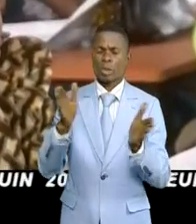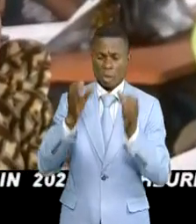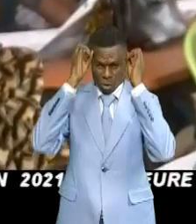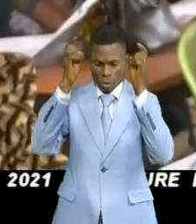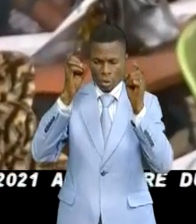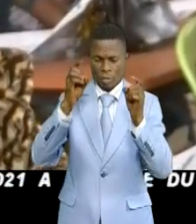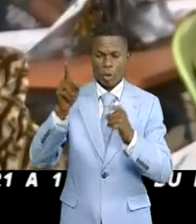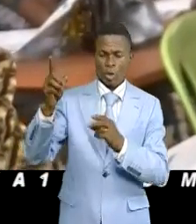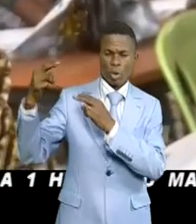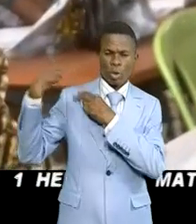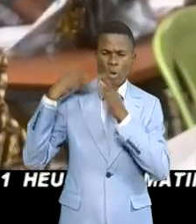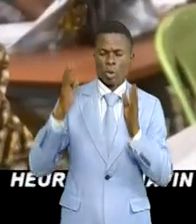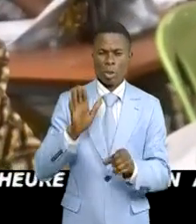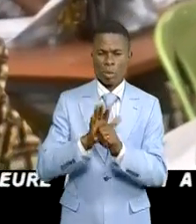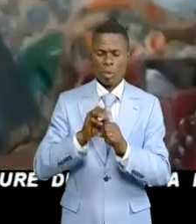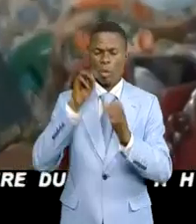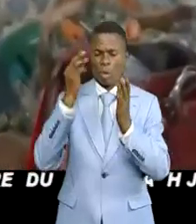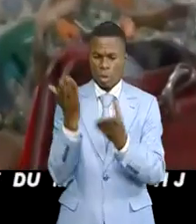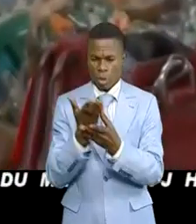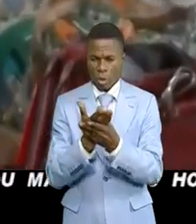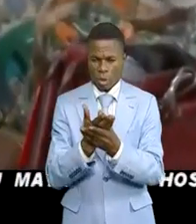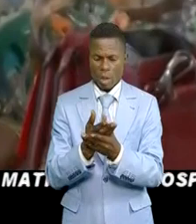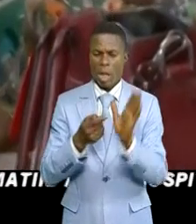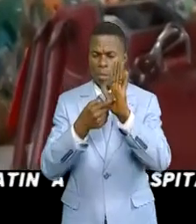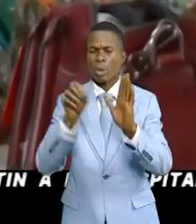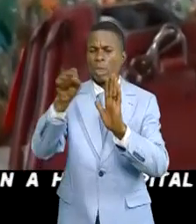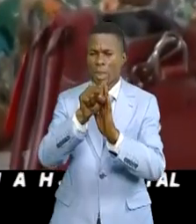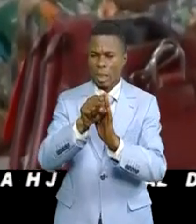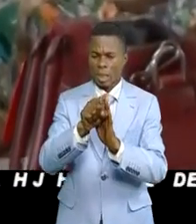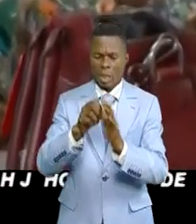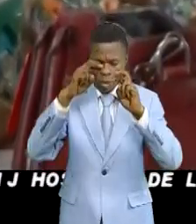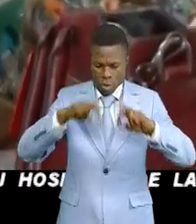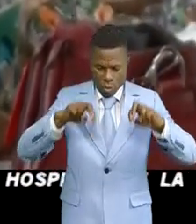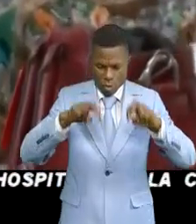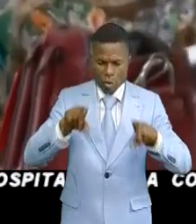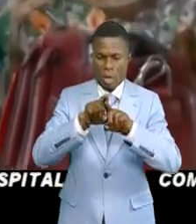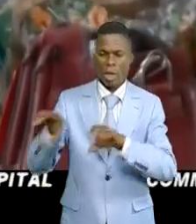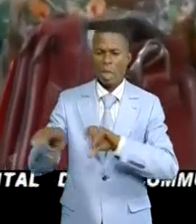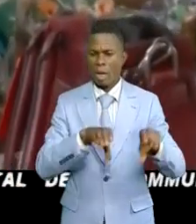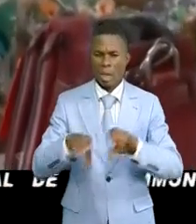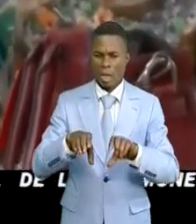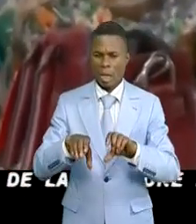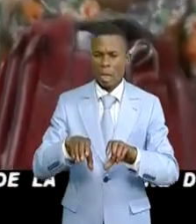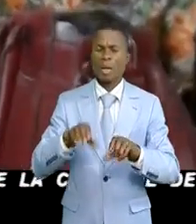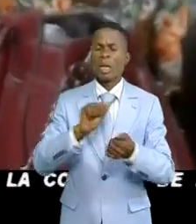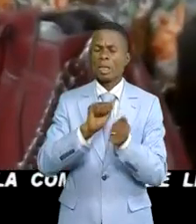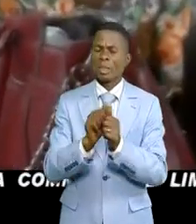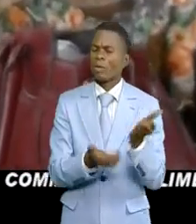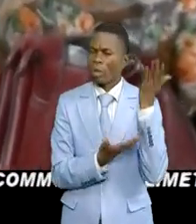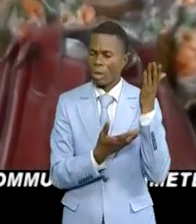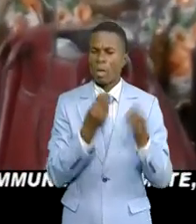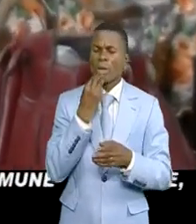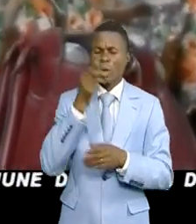cette déléguée, chaque norme dans ces recueils contient des indicateurs, des moyens de vérification, des actions et des notes explicatives.